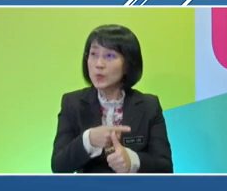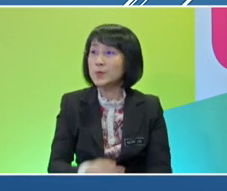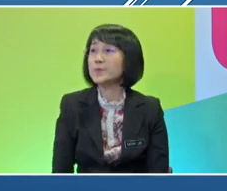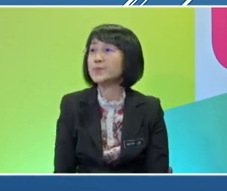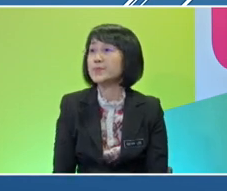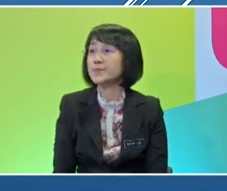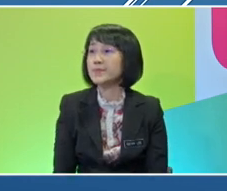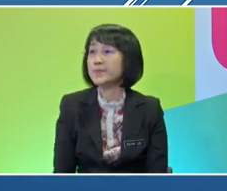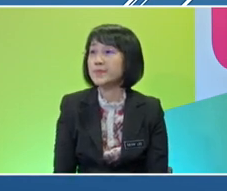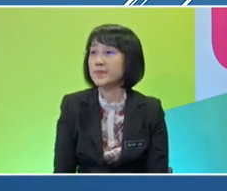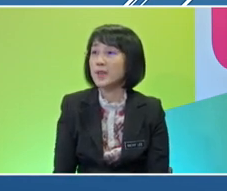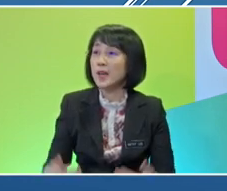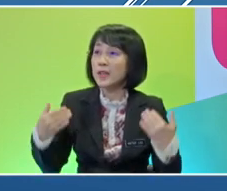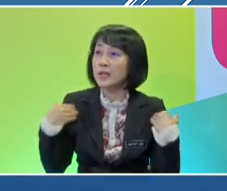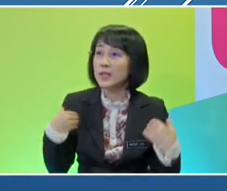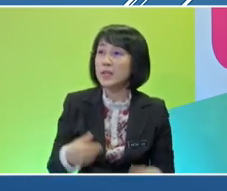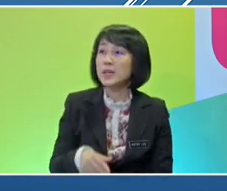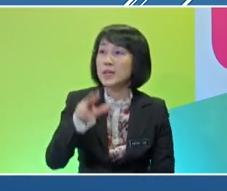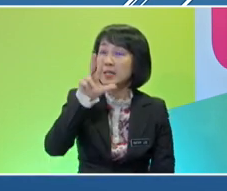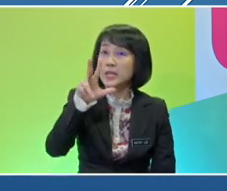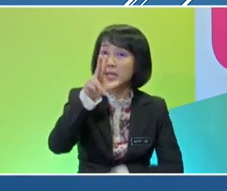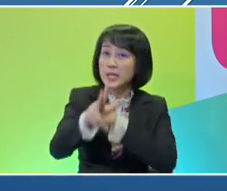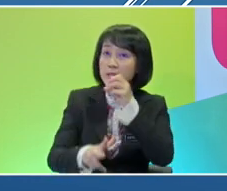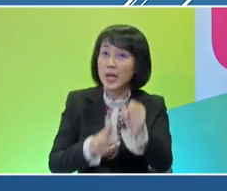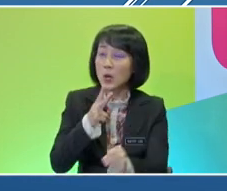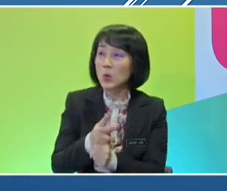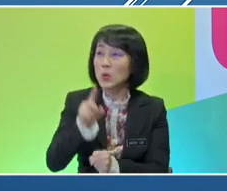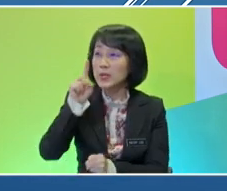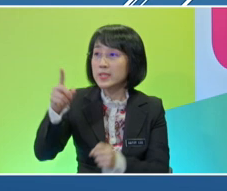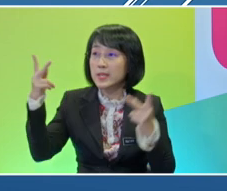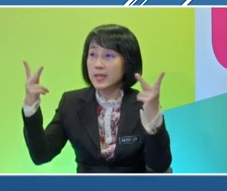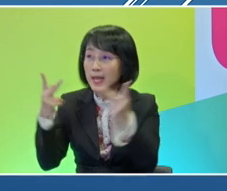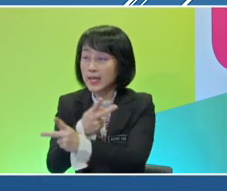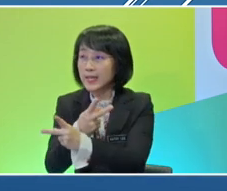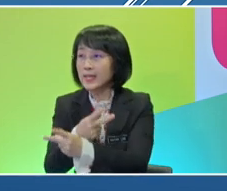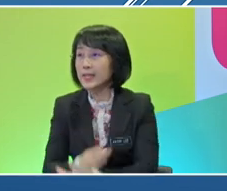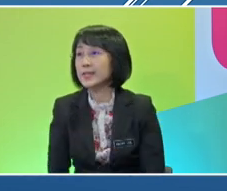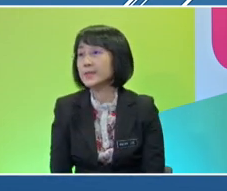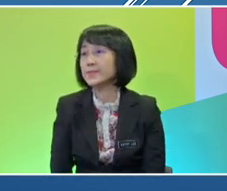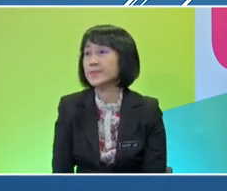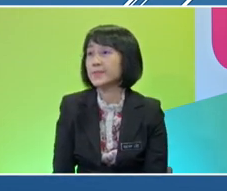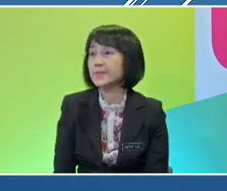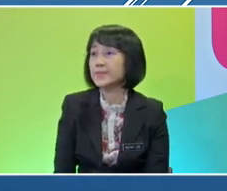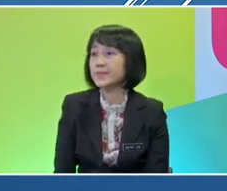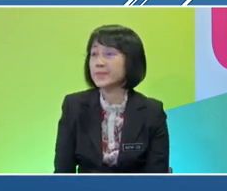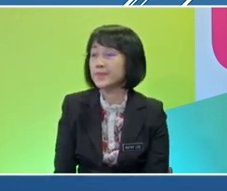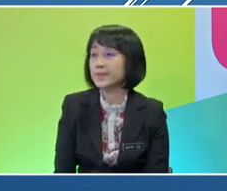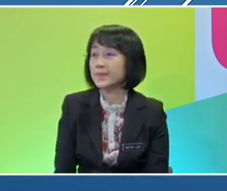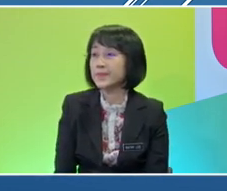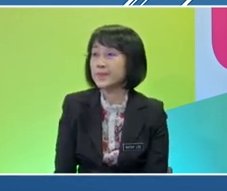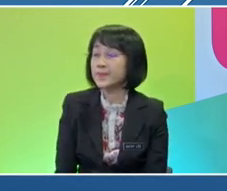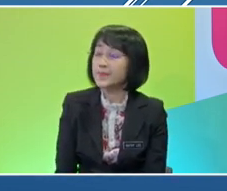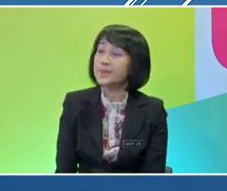calon-calon DPD coy ada 6 kali percobaan untuk pergi ambil duren sebab tadi dua kali